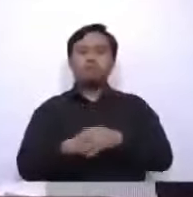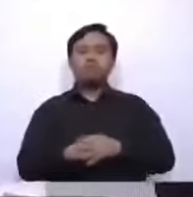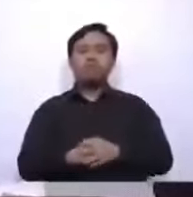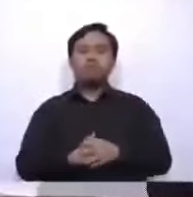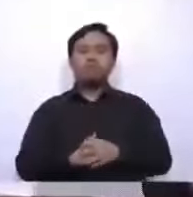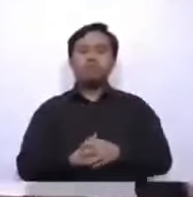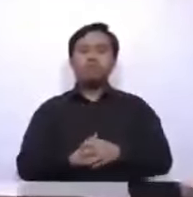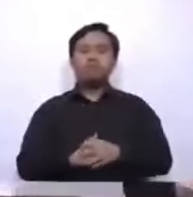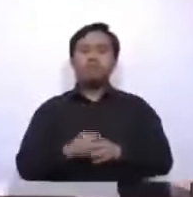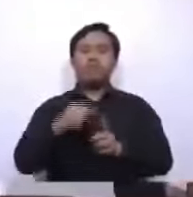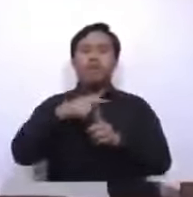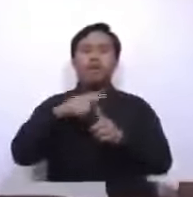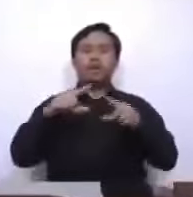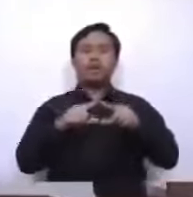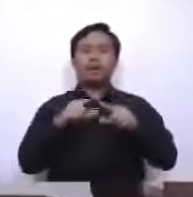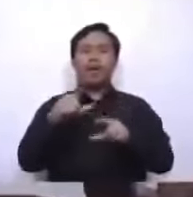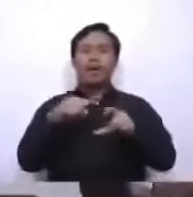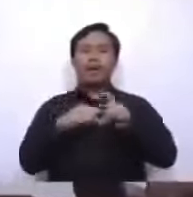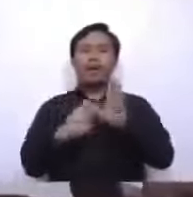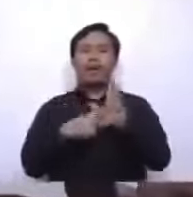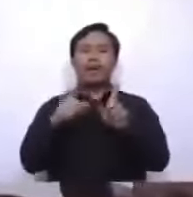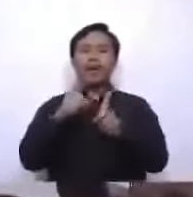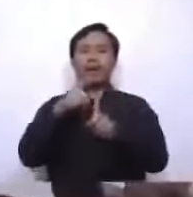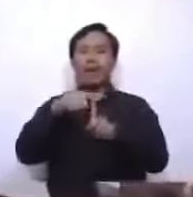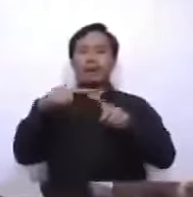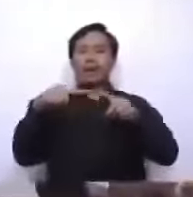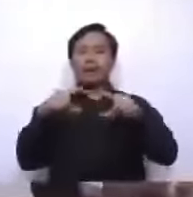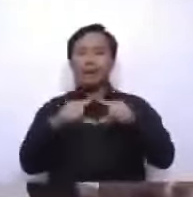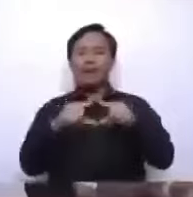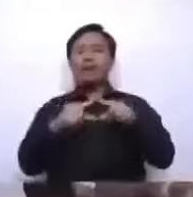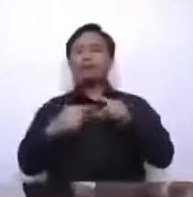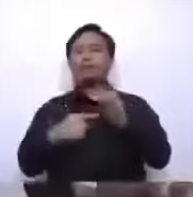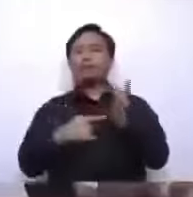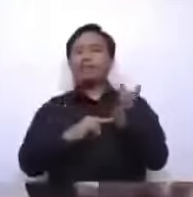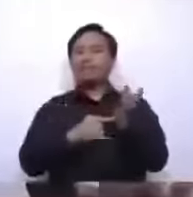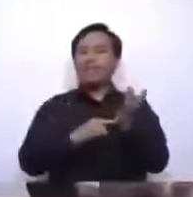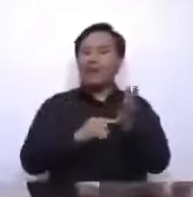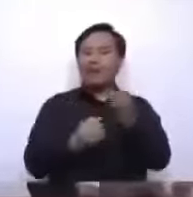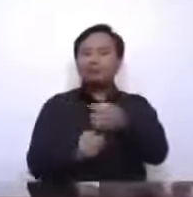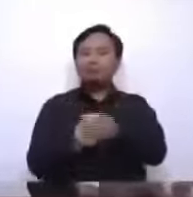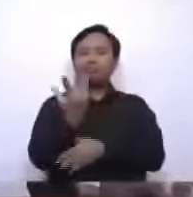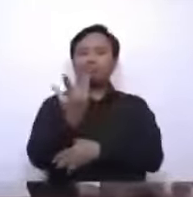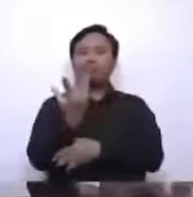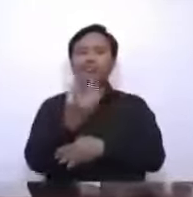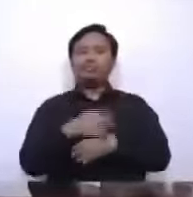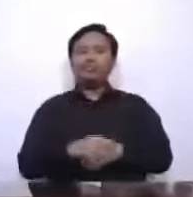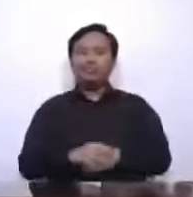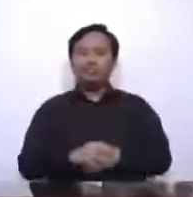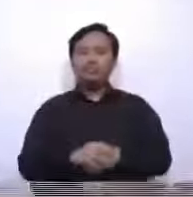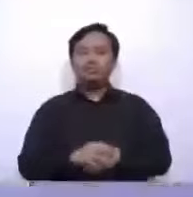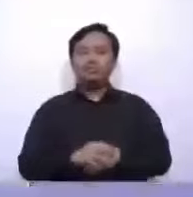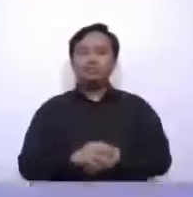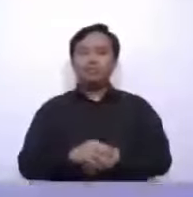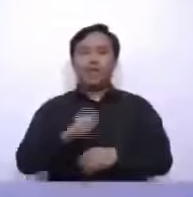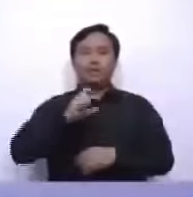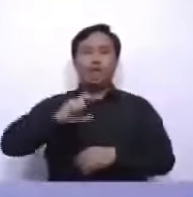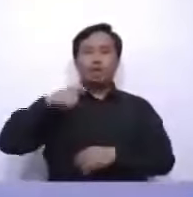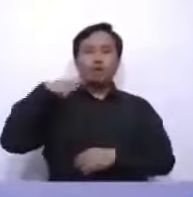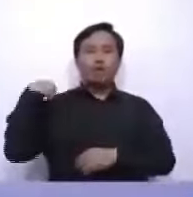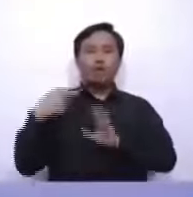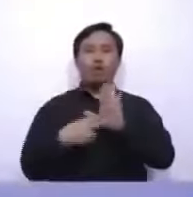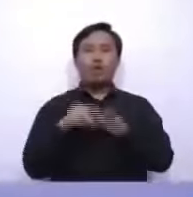Pengembangan talenta digital. Baik, saya persilakan kepada Cagub nomor urut 3 bertanya kepada